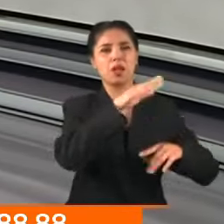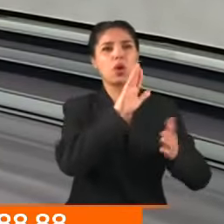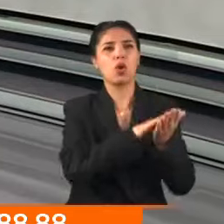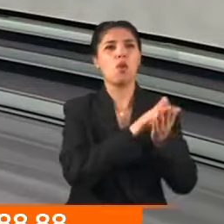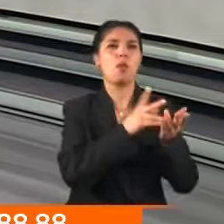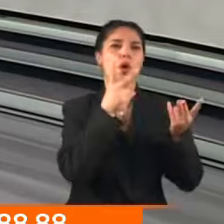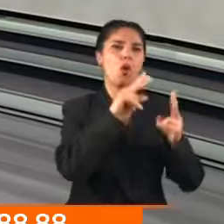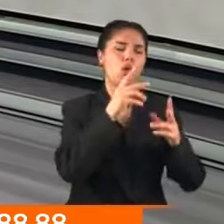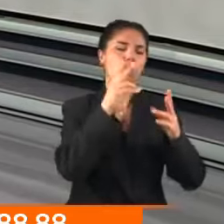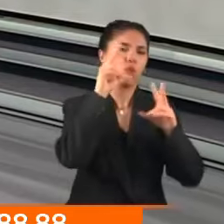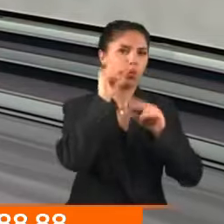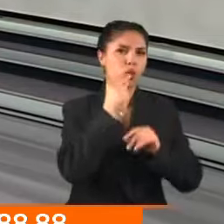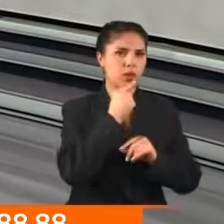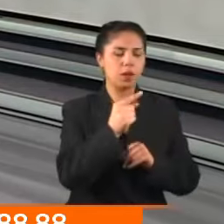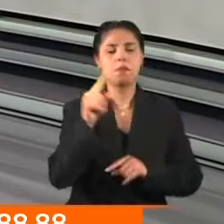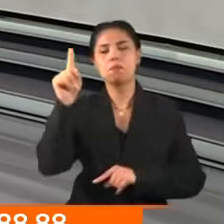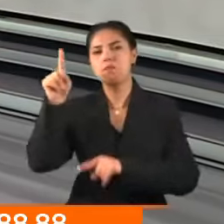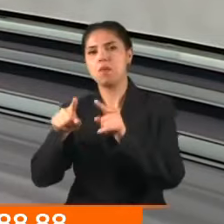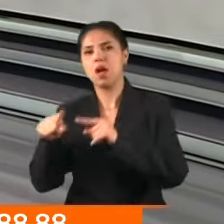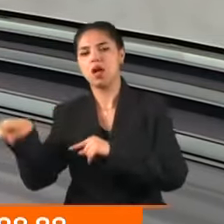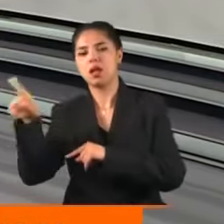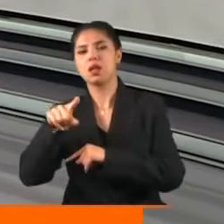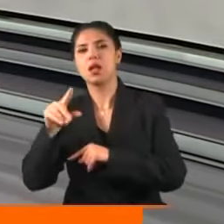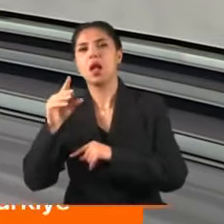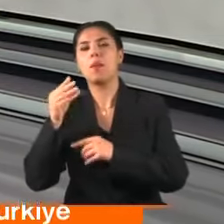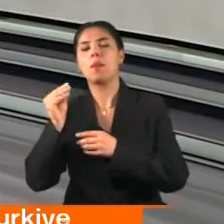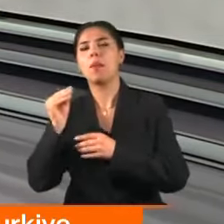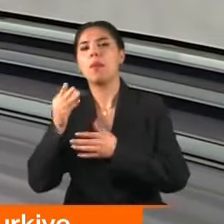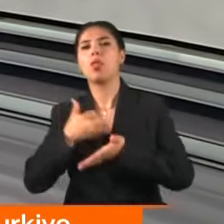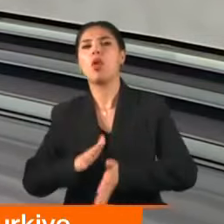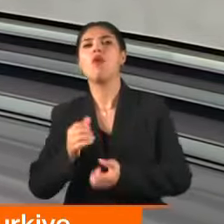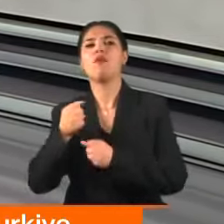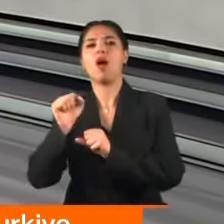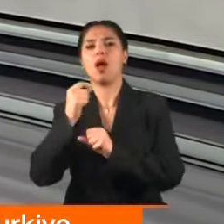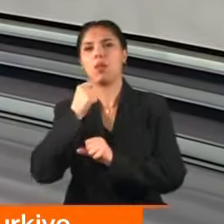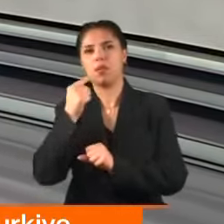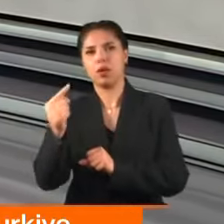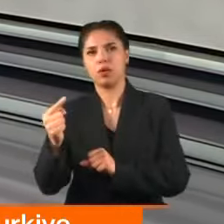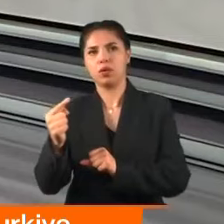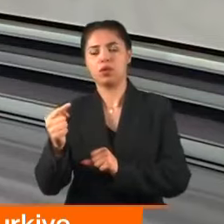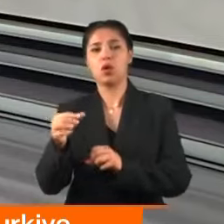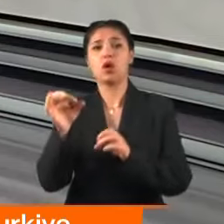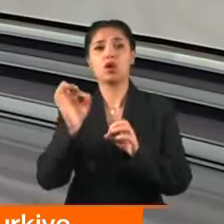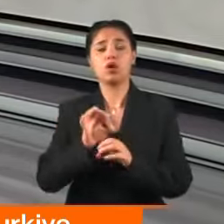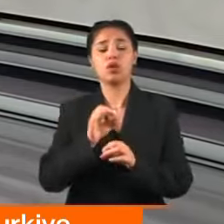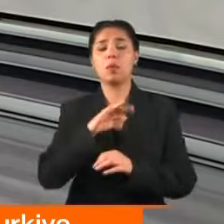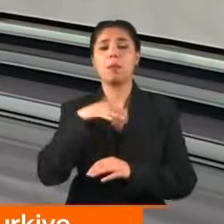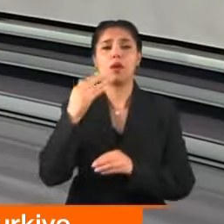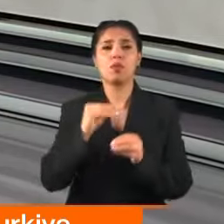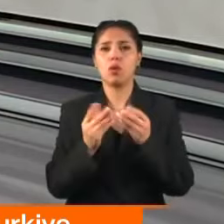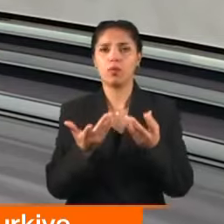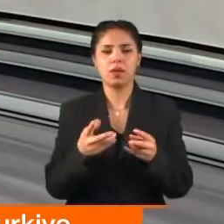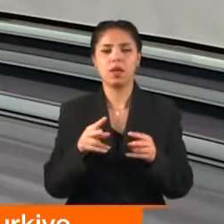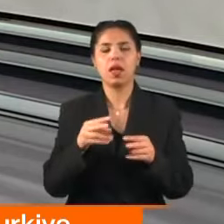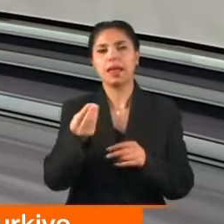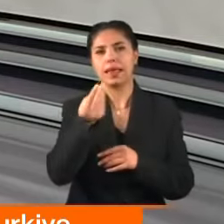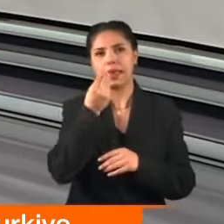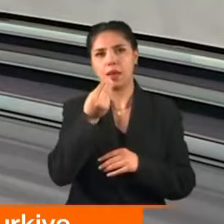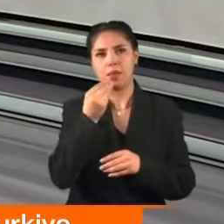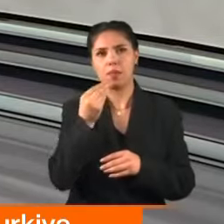de kısırlaştırılmaları yönünde fikir beyan ediyor. Bir de işin mama lobisi kısmı var tabii. Onu da Sabah gazetesi